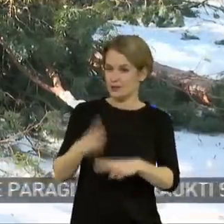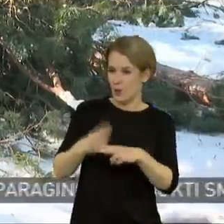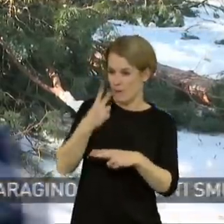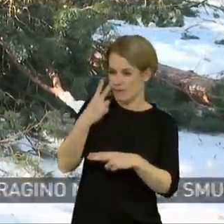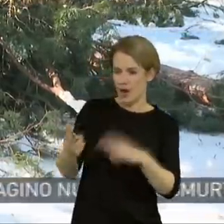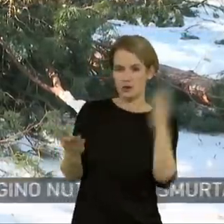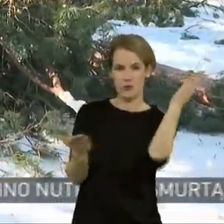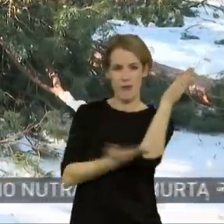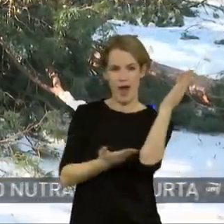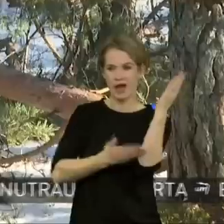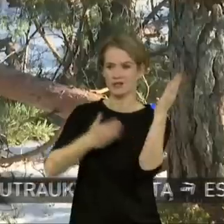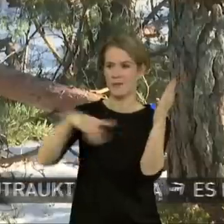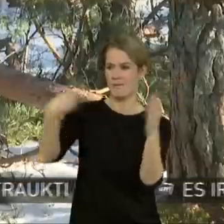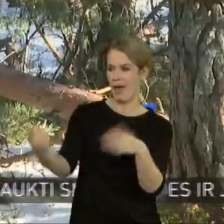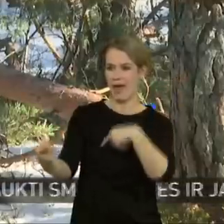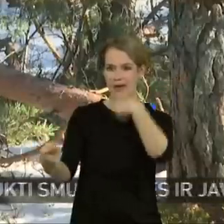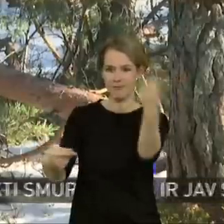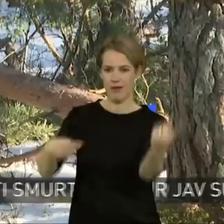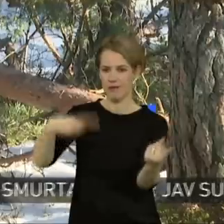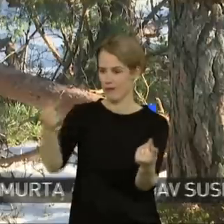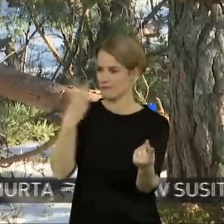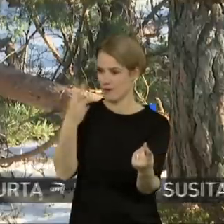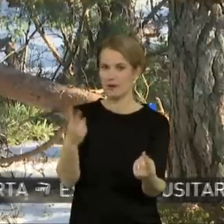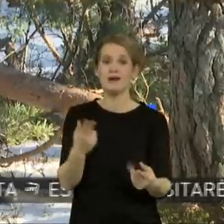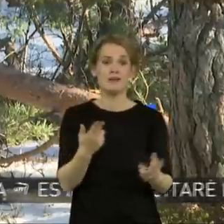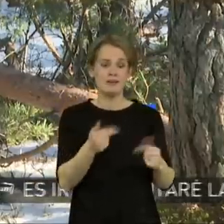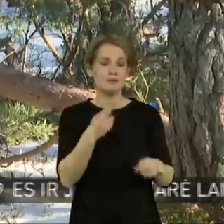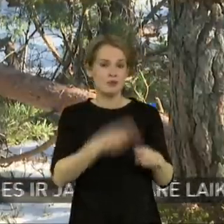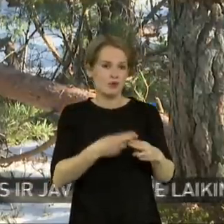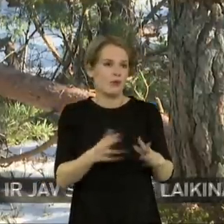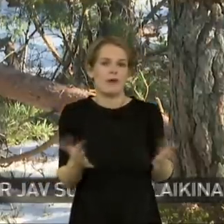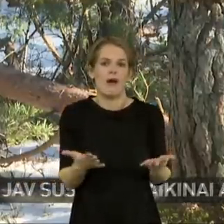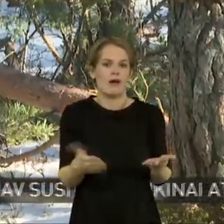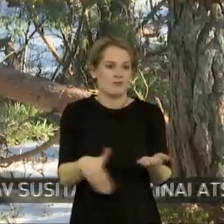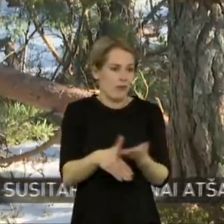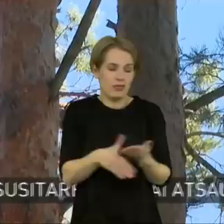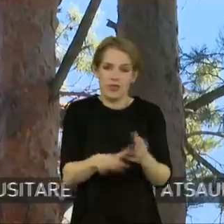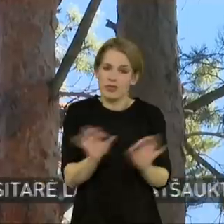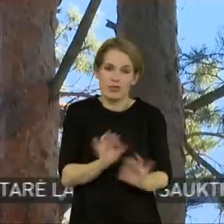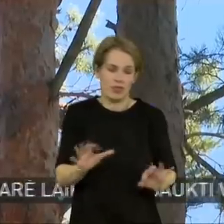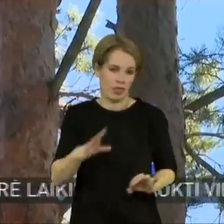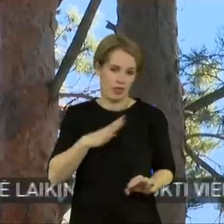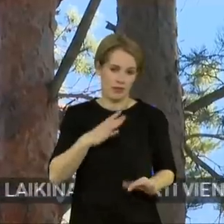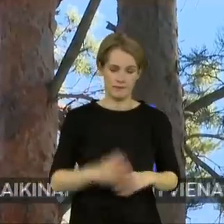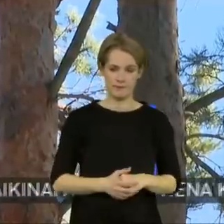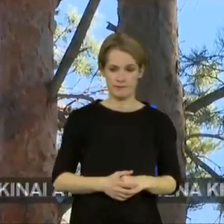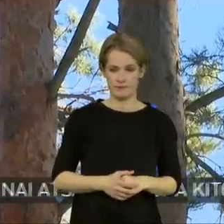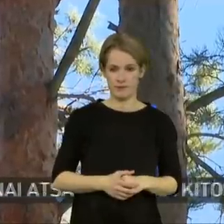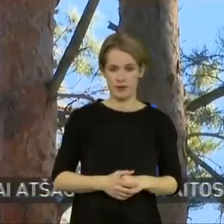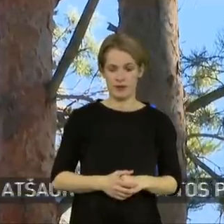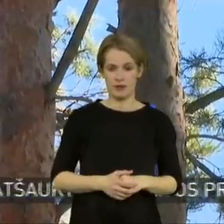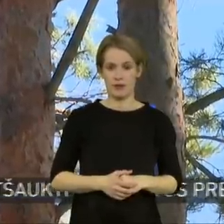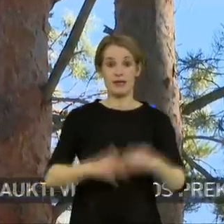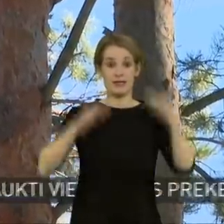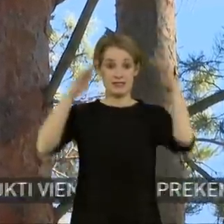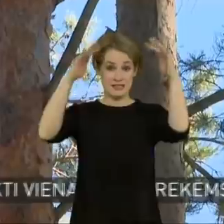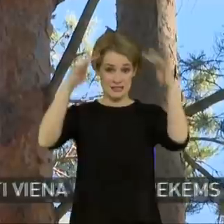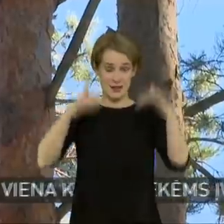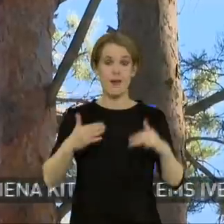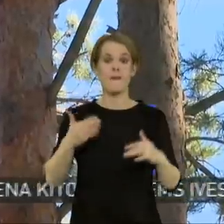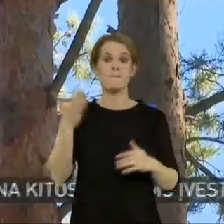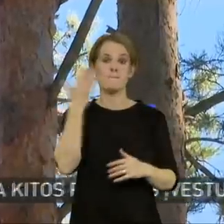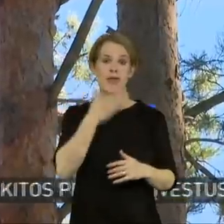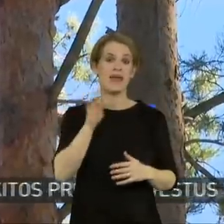išlaužytų medžių? Man tai skauda, bet kad aš nieko negaliu padėti. Praėjusios žiemos sniego daugiausiai netlaikė pietrytinės